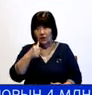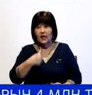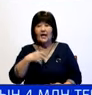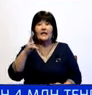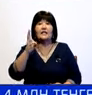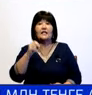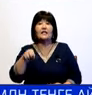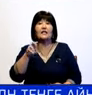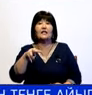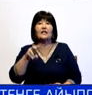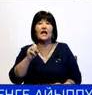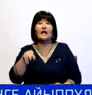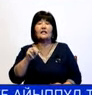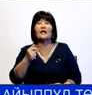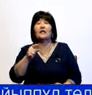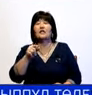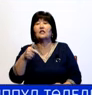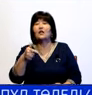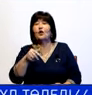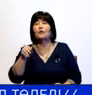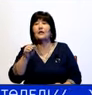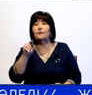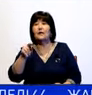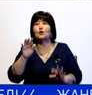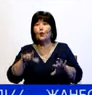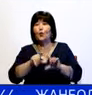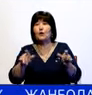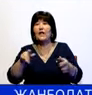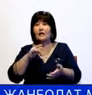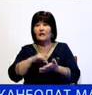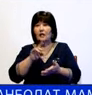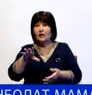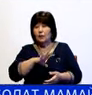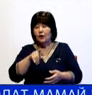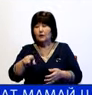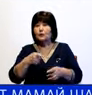Нидерланды елінде болып, нейропласт ғылыми зерттеу орталығында болған, сол жерлерде осындай